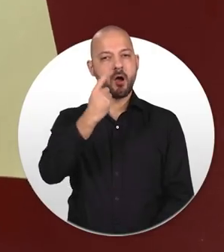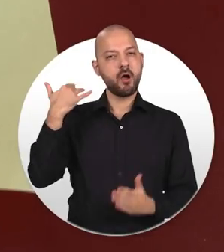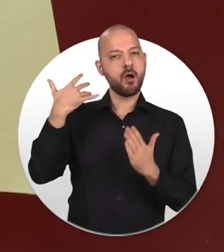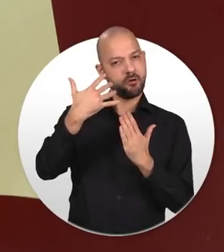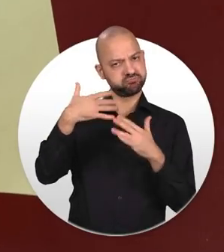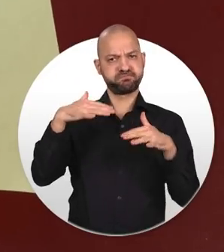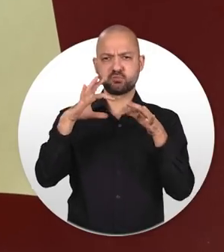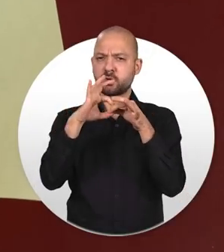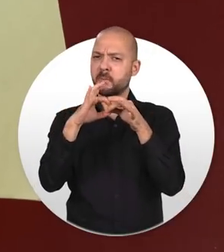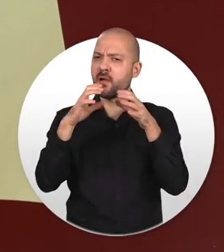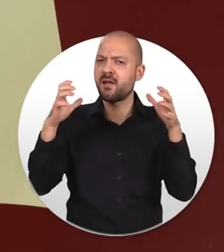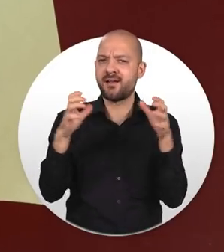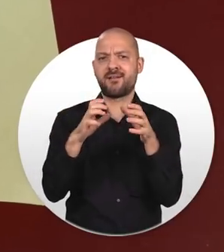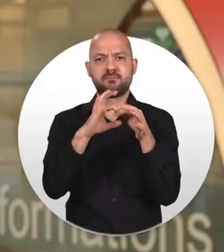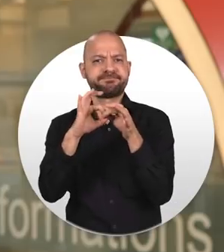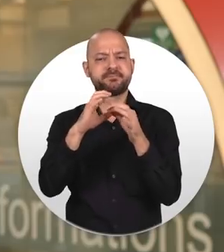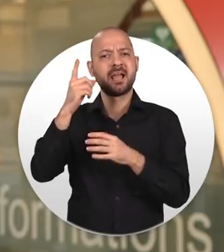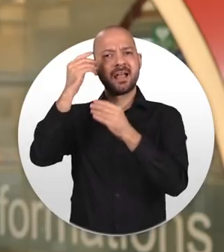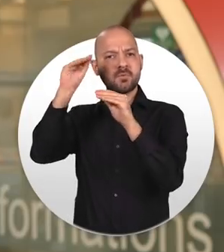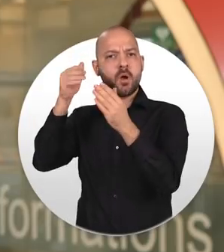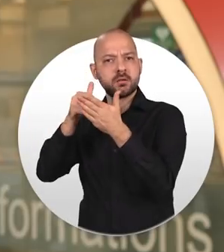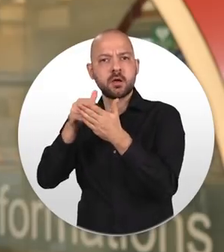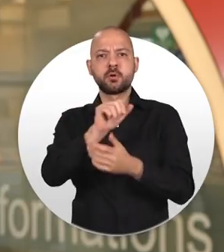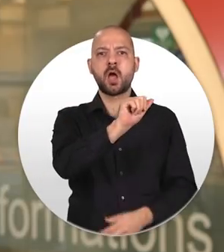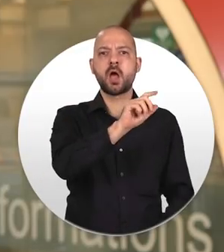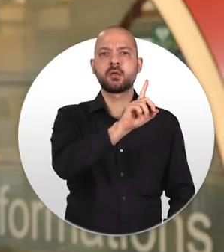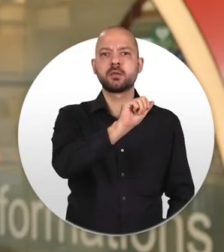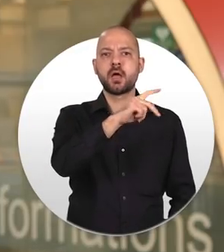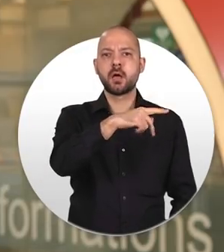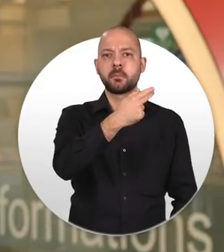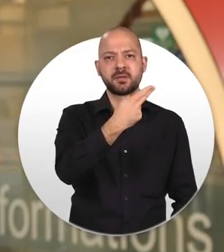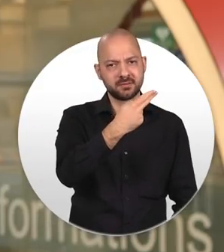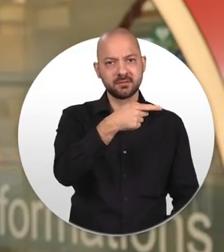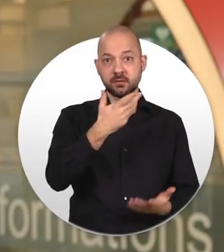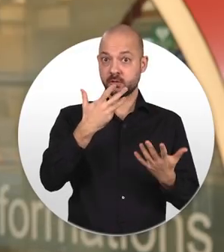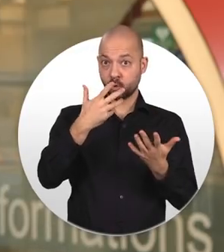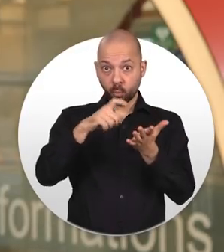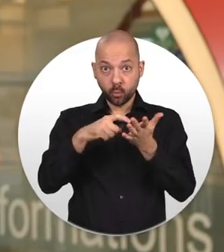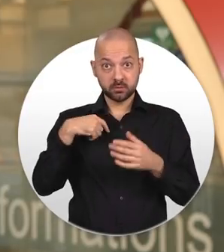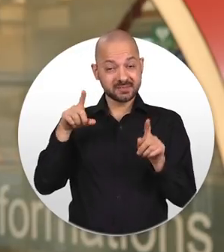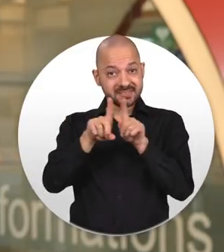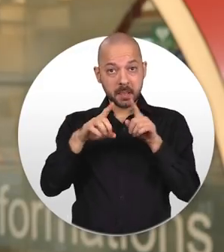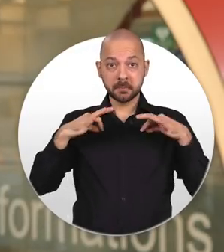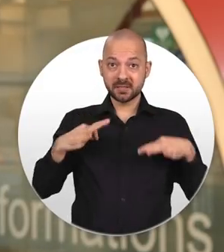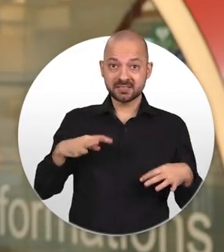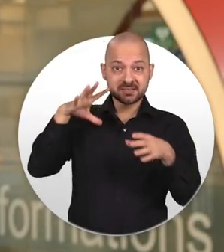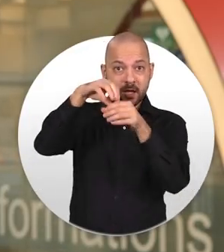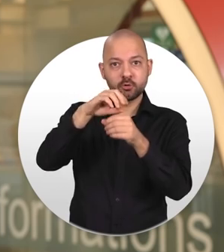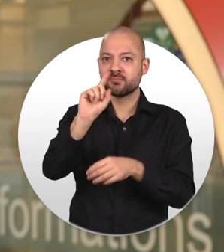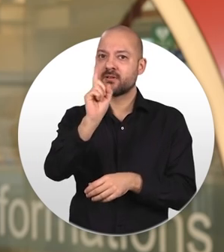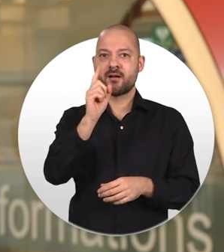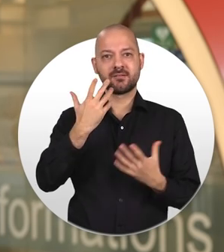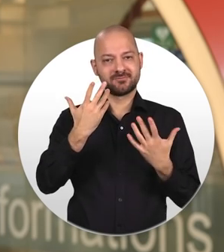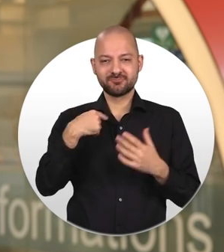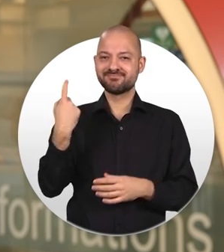Es besteht eine Jahre lang an einer Zusammenarbeit zwischen dem Info-Handicap und der ADAPT. Nicht nur, weil wir zum Teil vom selben Ministerium aufhängen, sondern weil